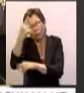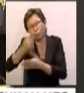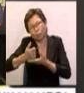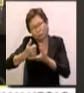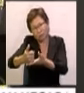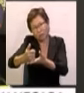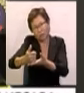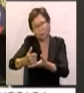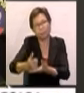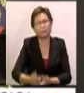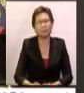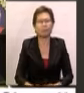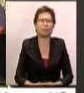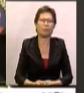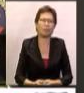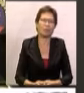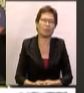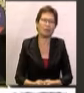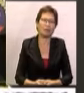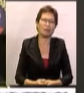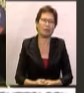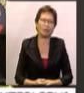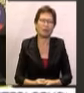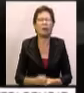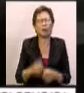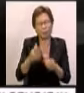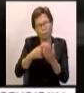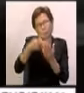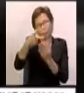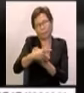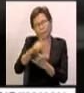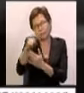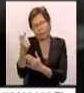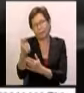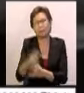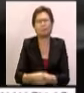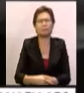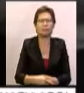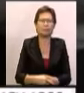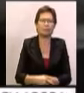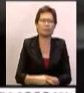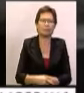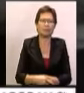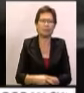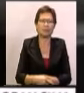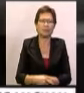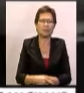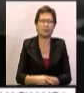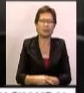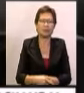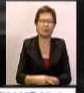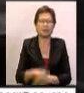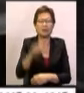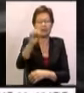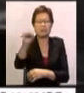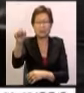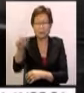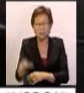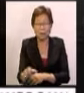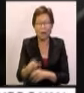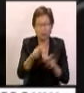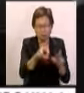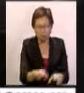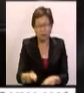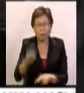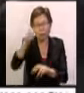membantu. It's almost like a mini soft landing program lah. Yang ketiga berkenaan dengan peluang kerjaan dan setelah Syed Saddiq, rancangan tersebut hanya